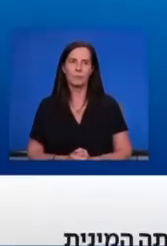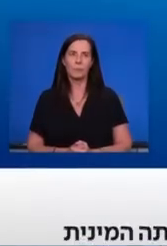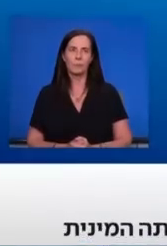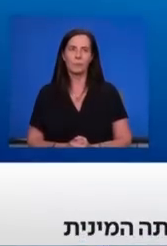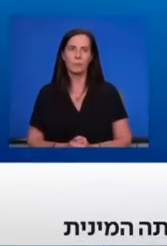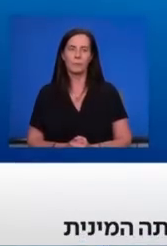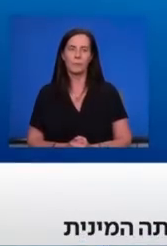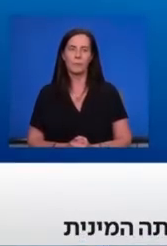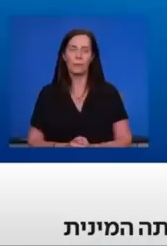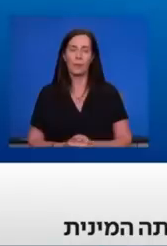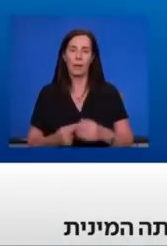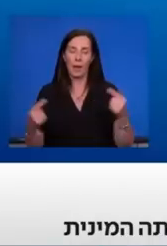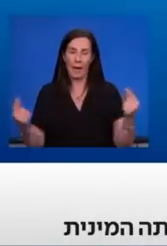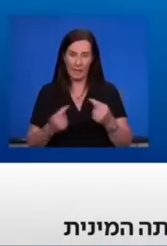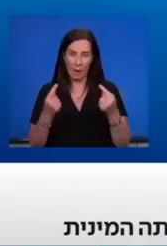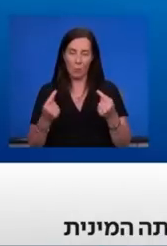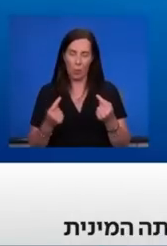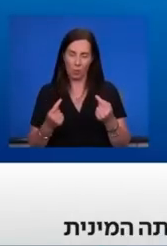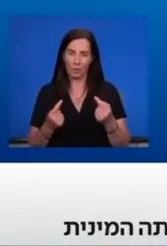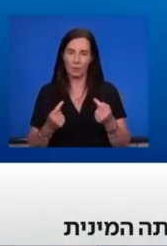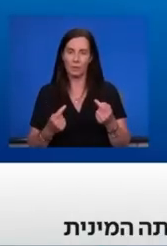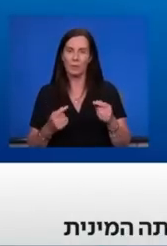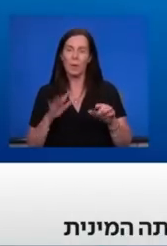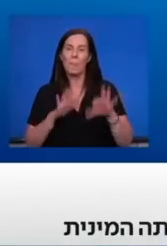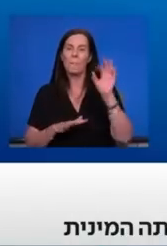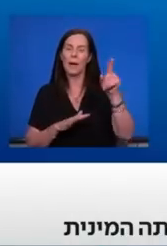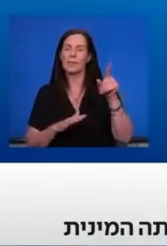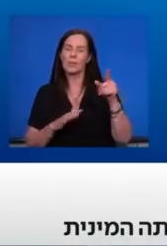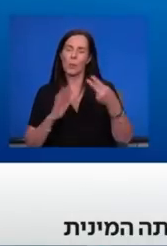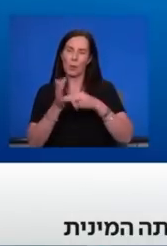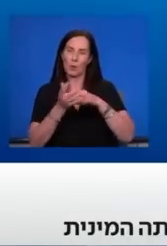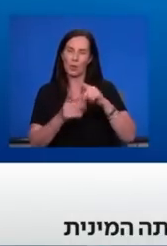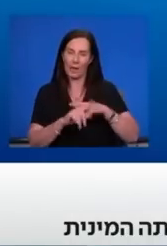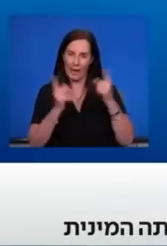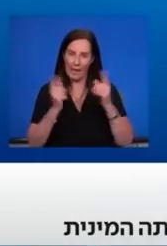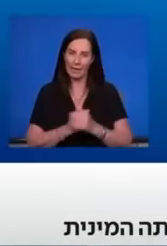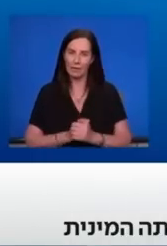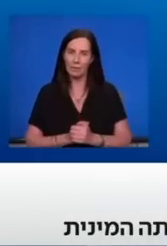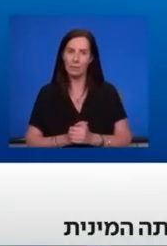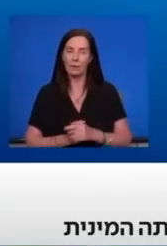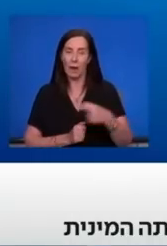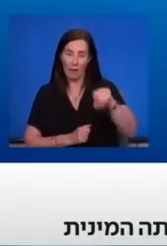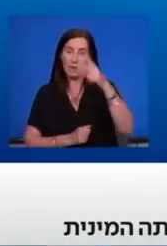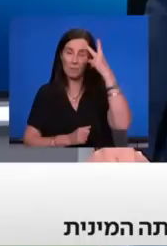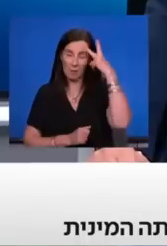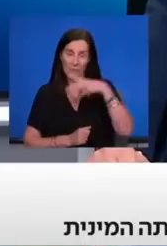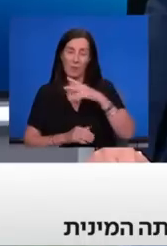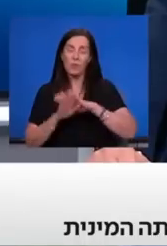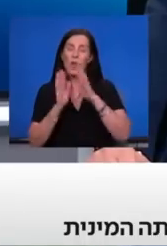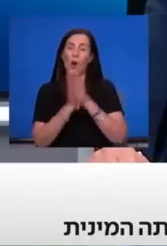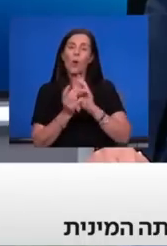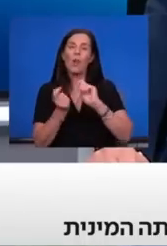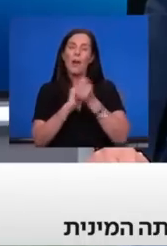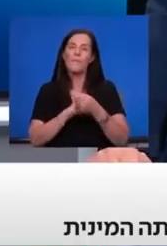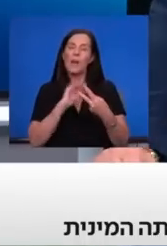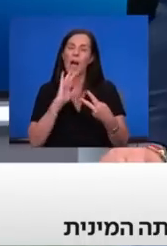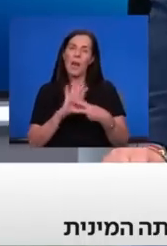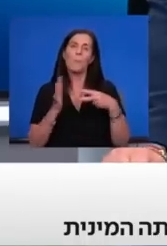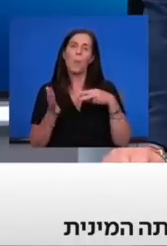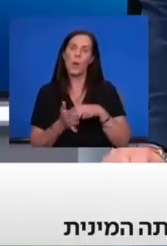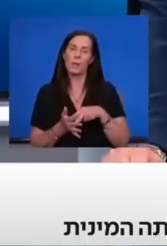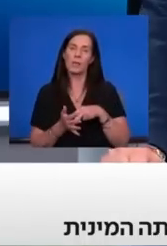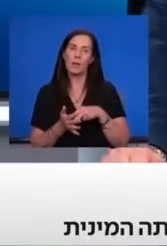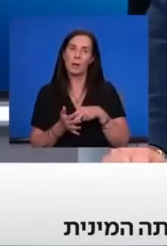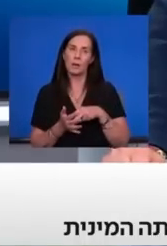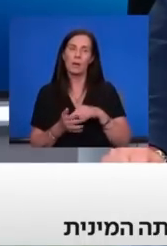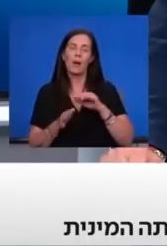כמובן את האימות ואת תוצאותיו מצאנו אצל גיא זוהר במהצד השני. אתם מבינים את הפוליטיזציה של הסיקור אפילו של הדברים האלה? את